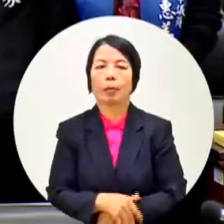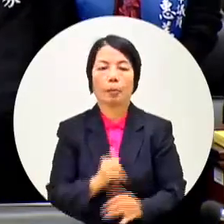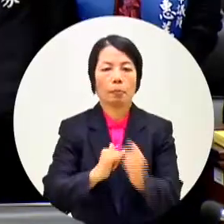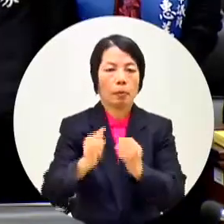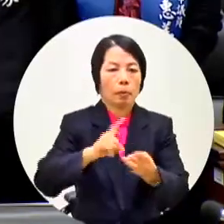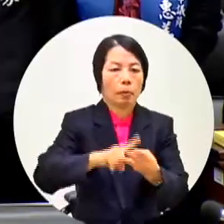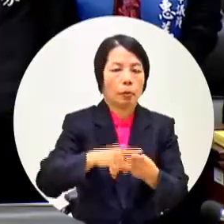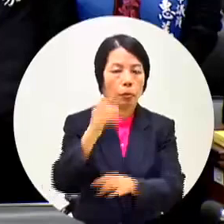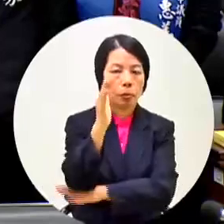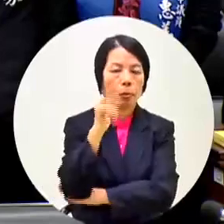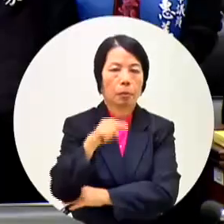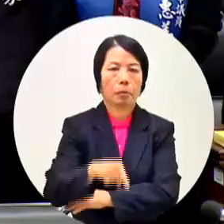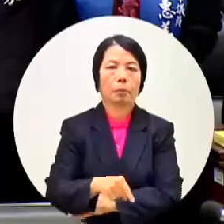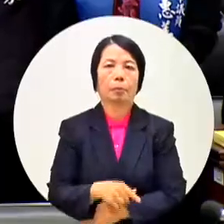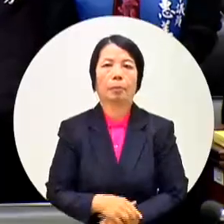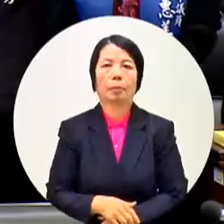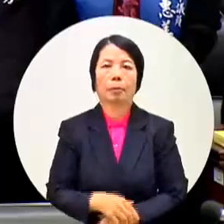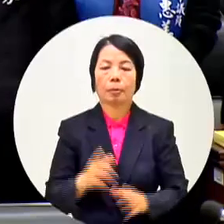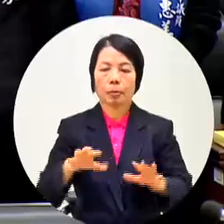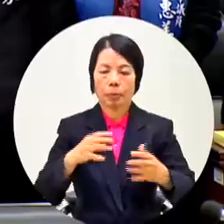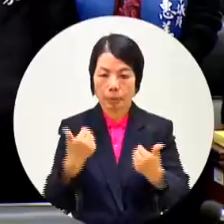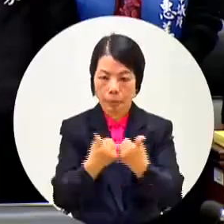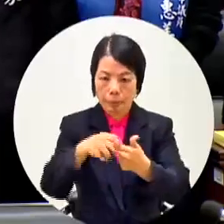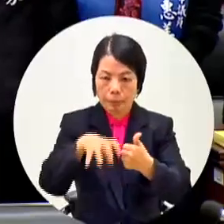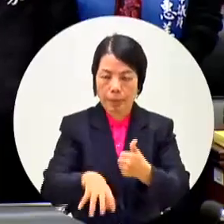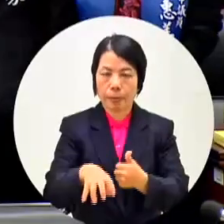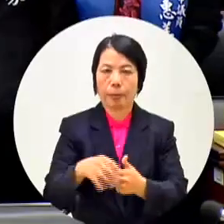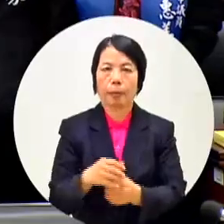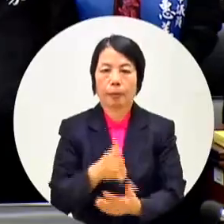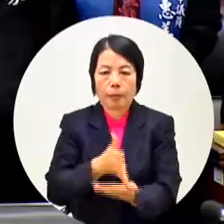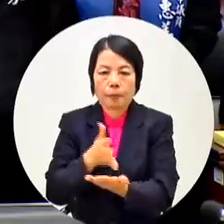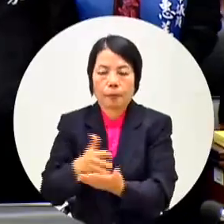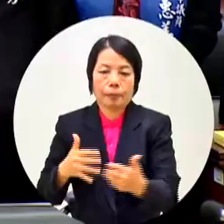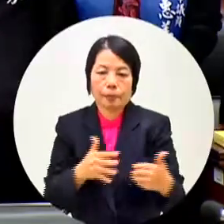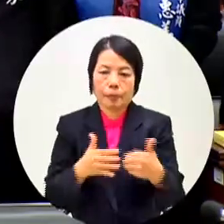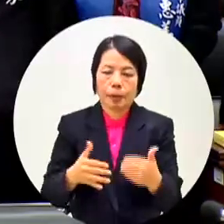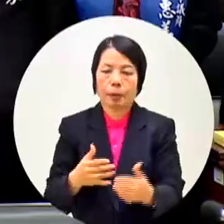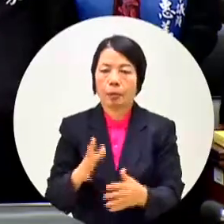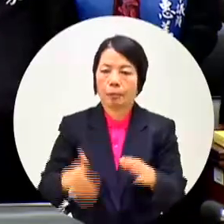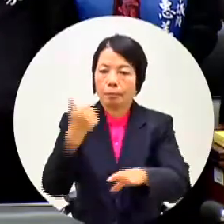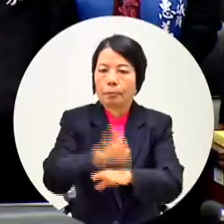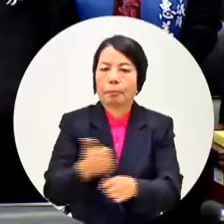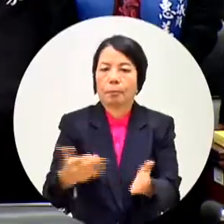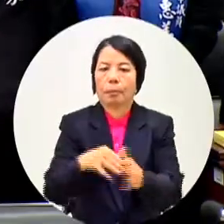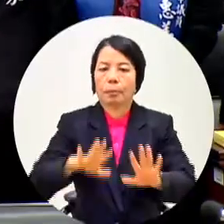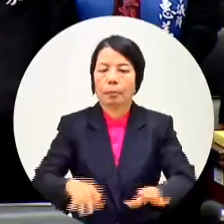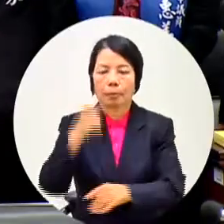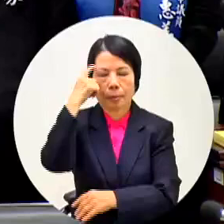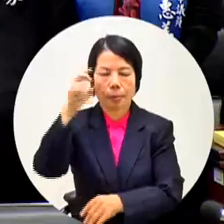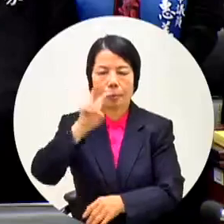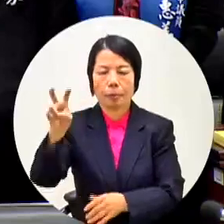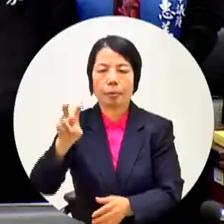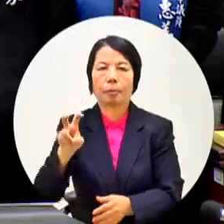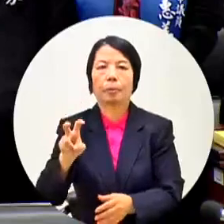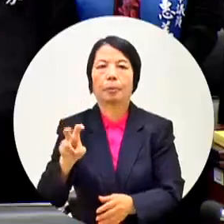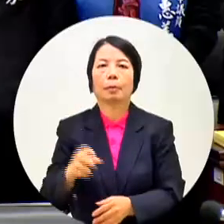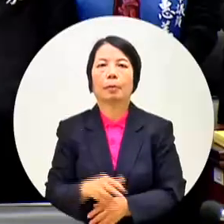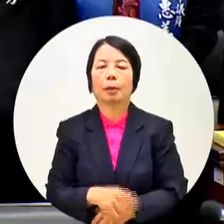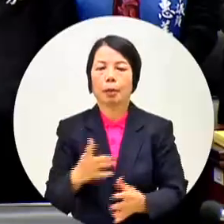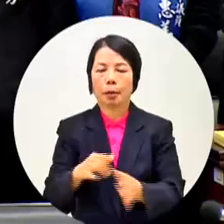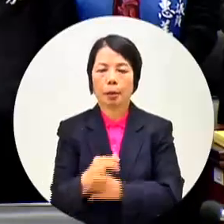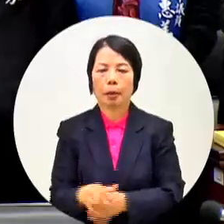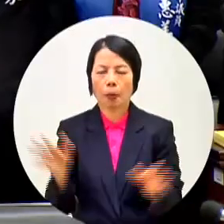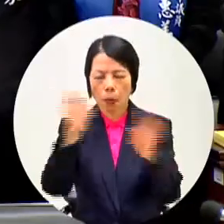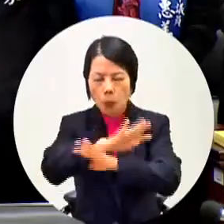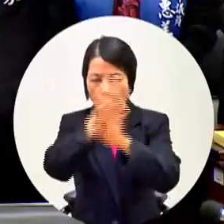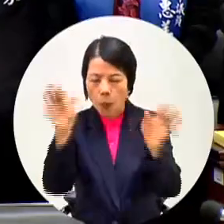市长在从你就职到现在20多天来，日以继夜的在奔波，在替我